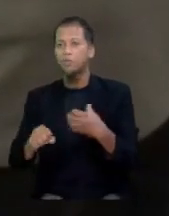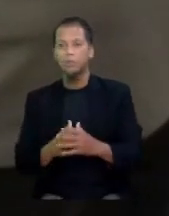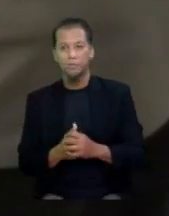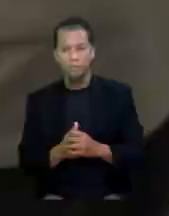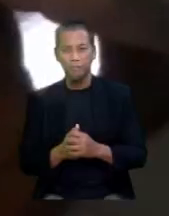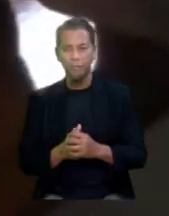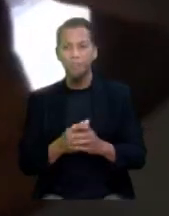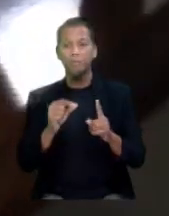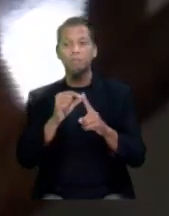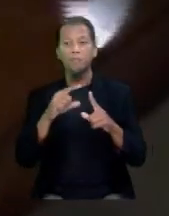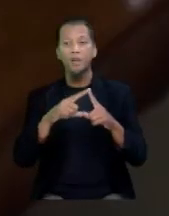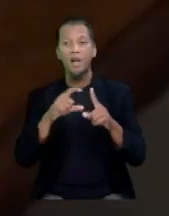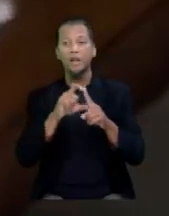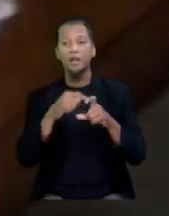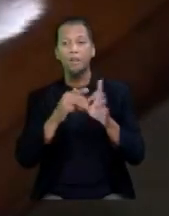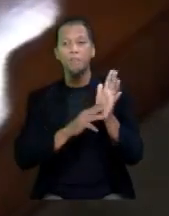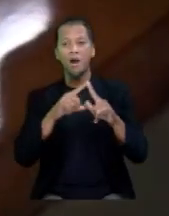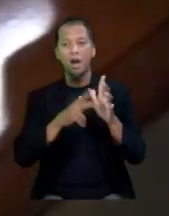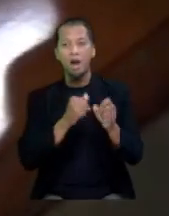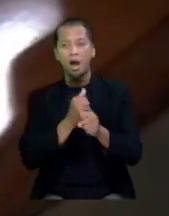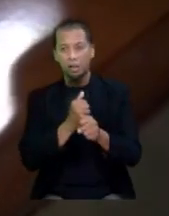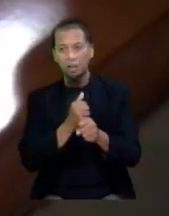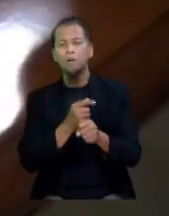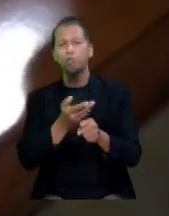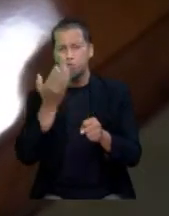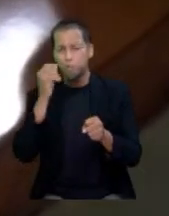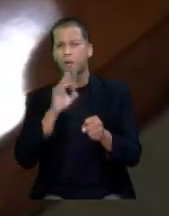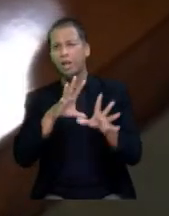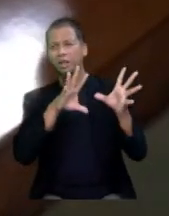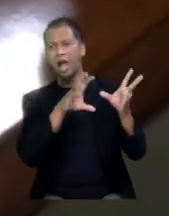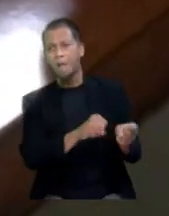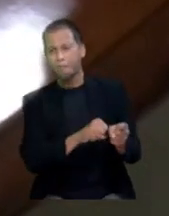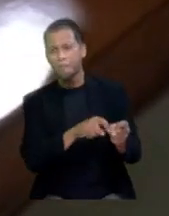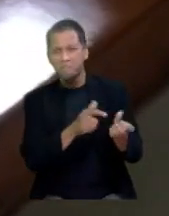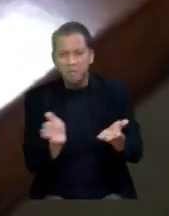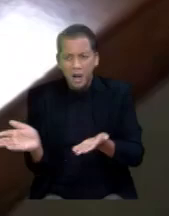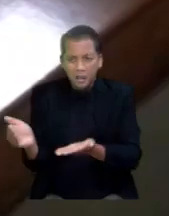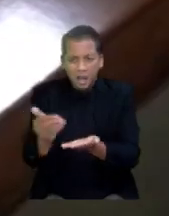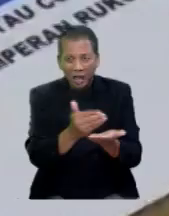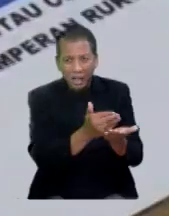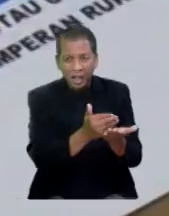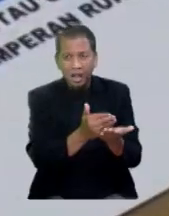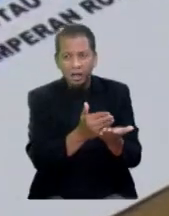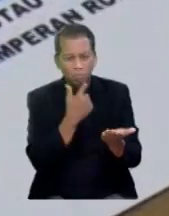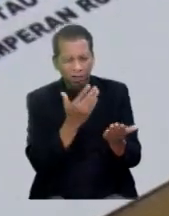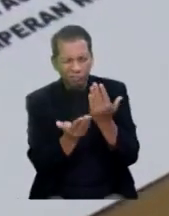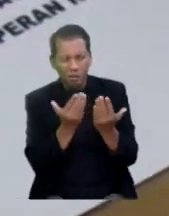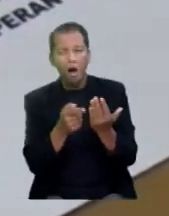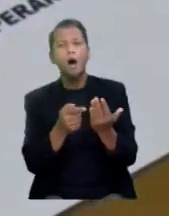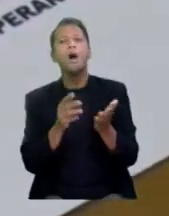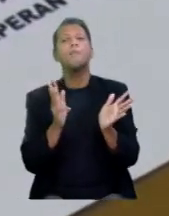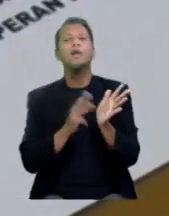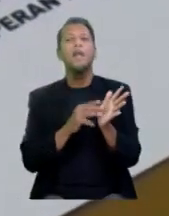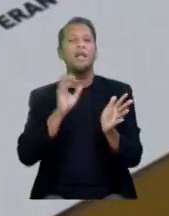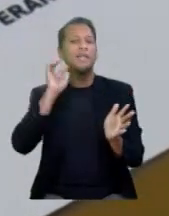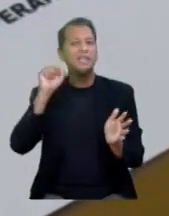diamankan warga beberapa waktu lalu. Setelah mencocokkan data keluarga, baik mantan istri maupun ibu pelaku, pria tersebut